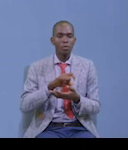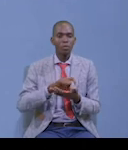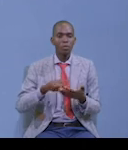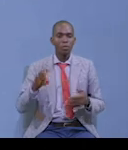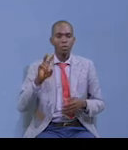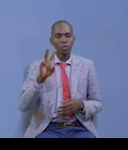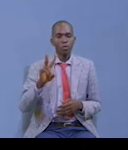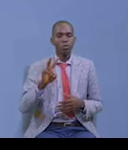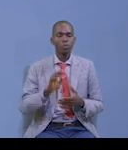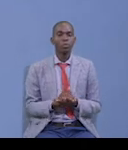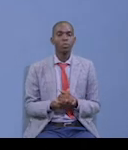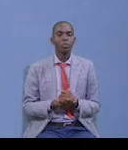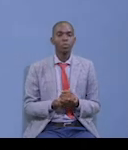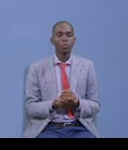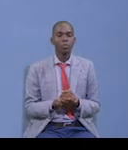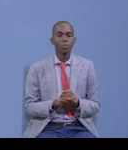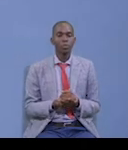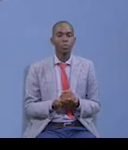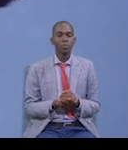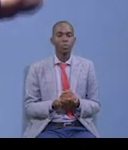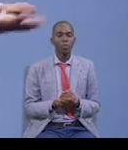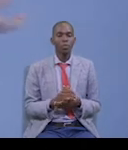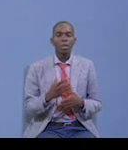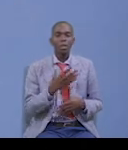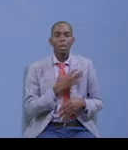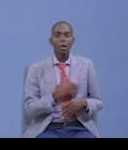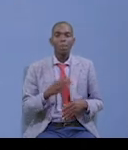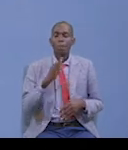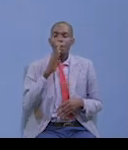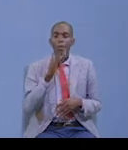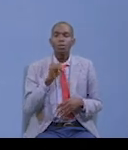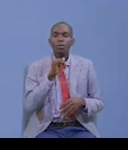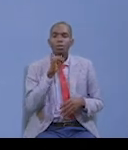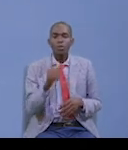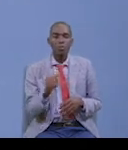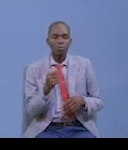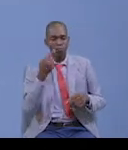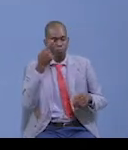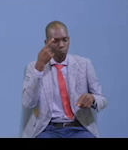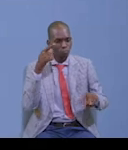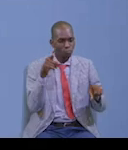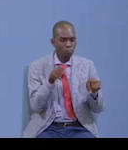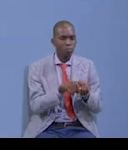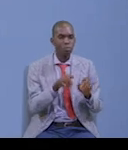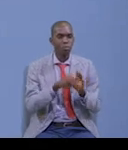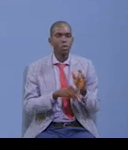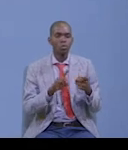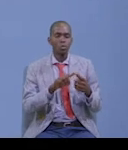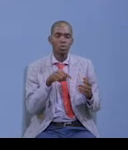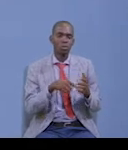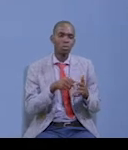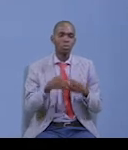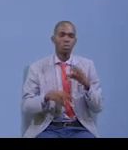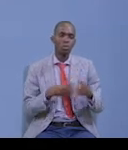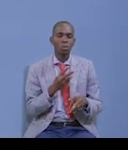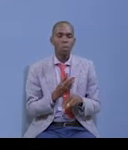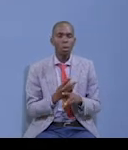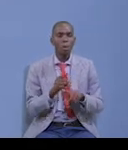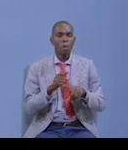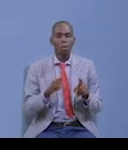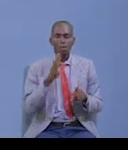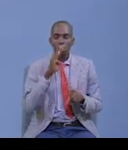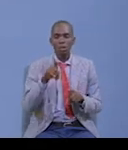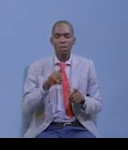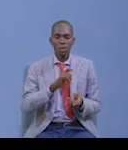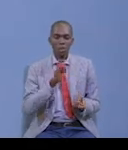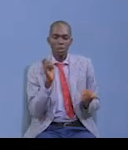వచనం చూడండి. Verse 2. And be not conformed to this world. ఈ లోక మర్యాదను అనుసరించక. Be transformed